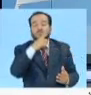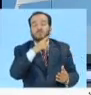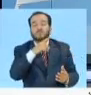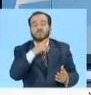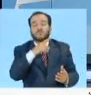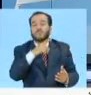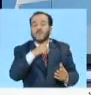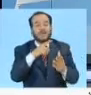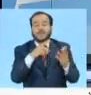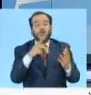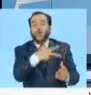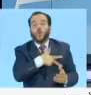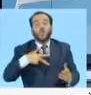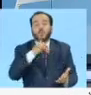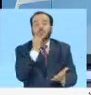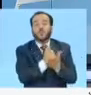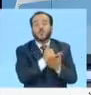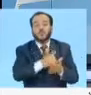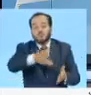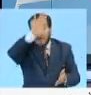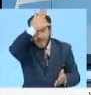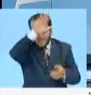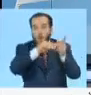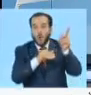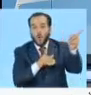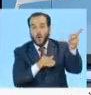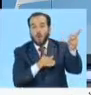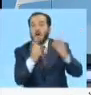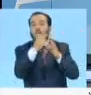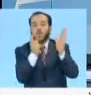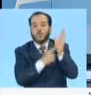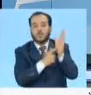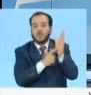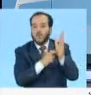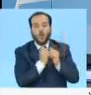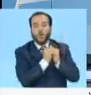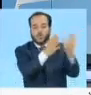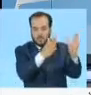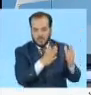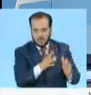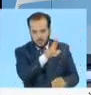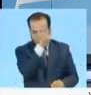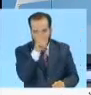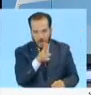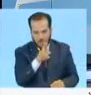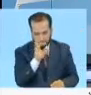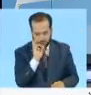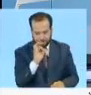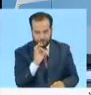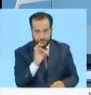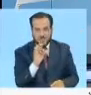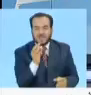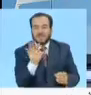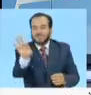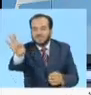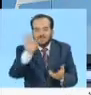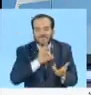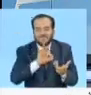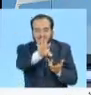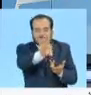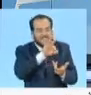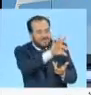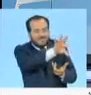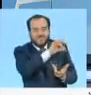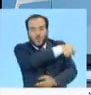يعني طريقة الحكم ما زالت، ولو أعطيتهم بالقانون صلاحيات، إذا كانوا أصلا طريقة تعيينهم ووصولهم